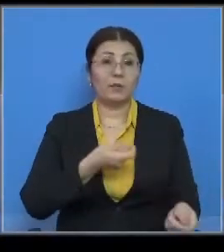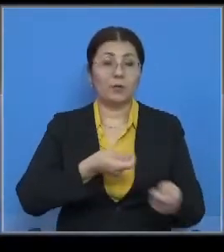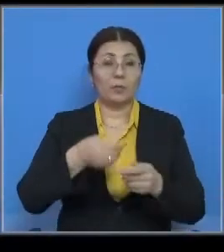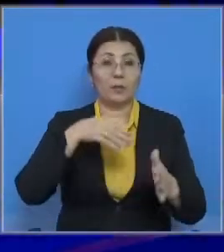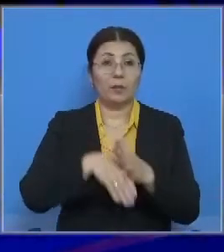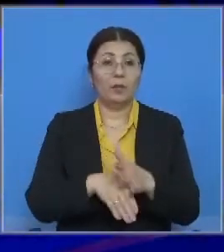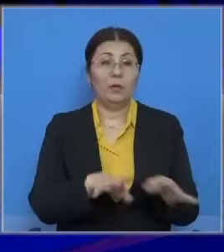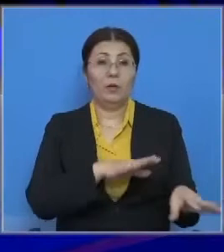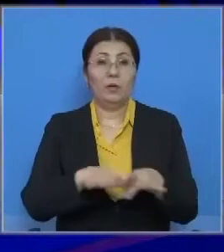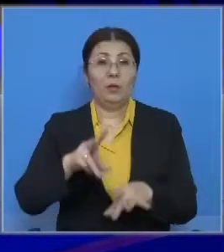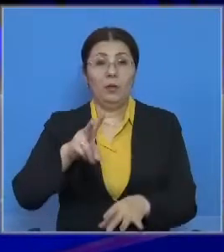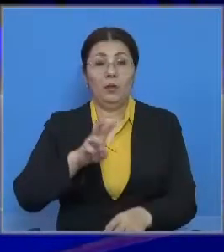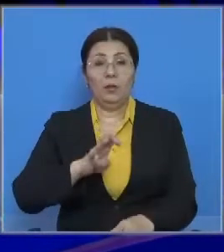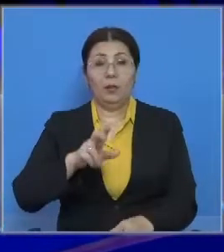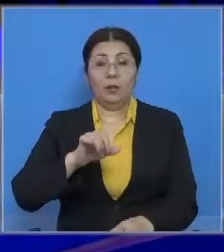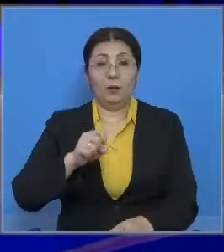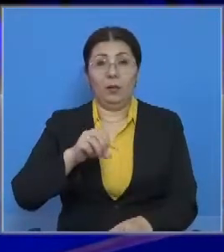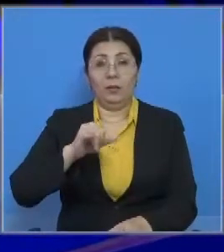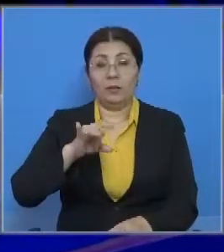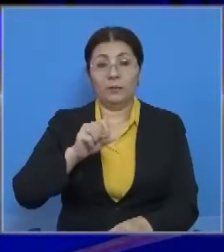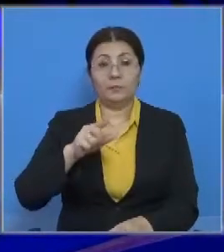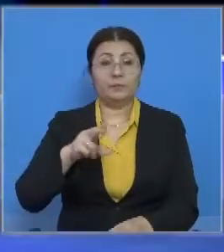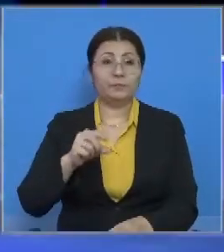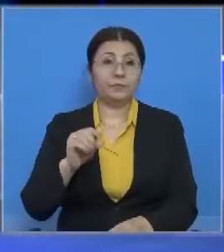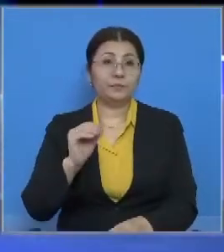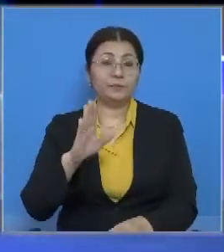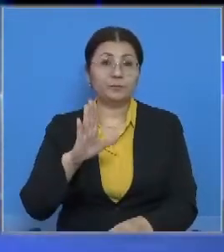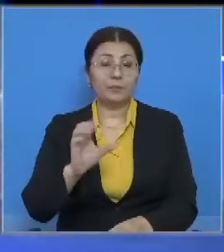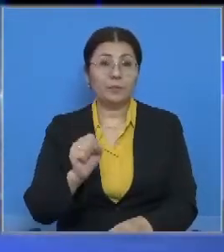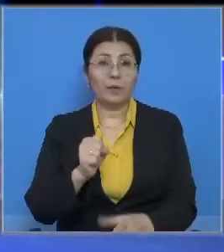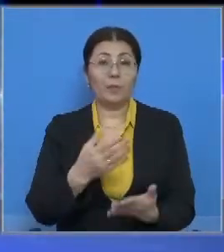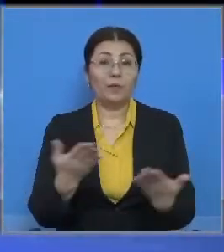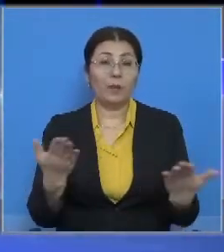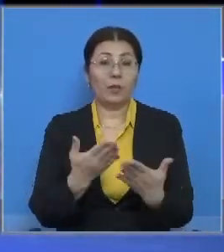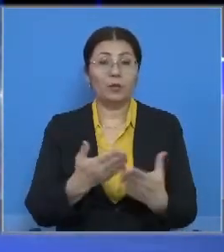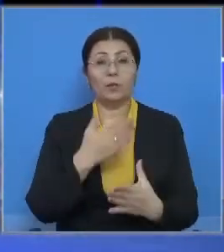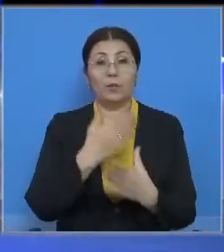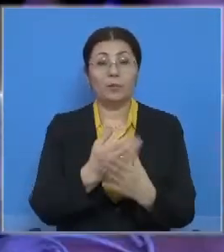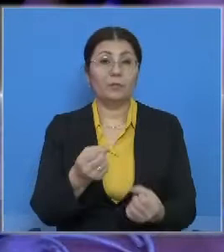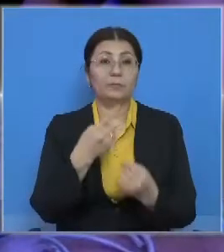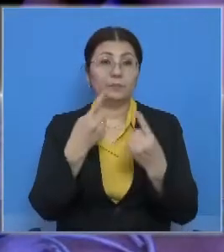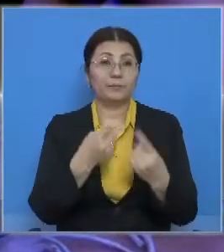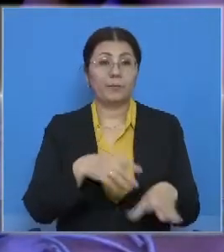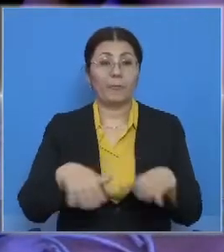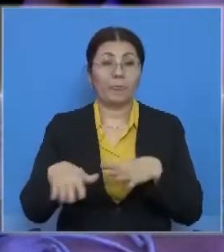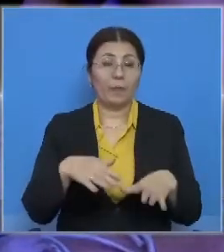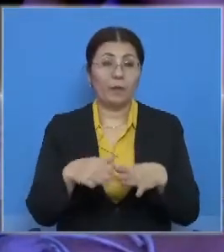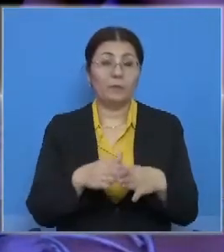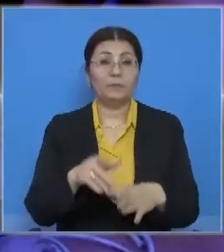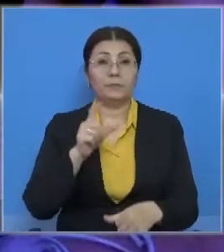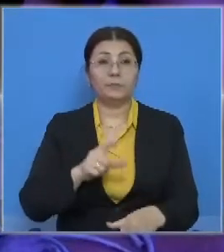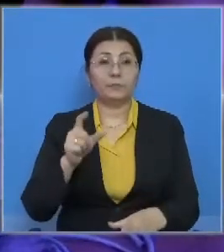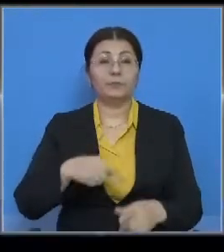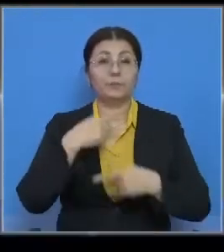Лизат Уразбаевой, которая составила список нуждающихся в помощи граждан города и тем самым поспособствовала доброму делу.